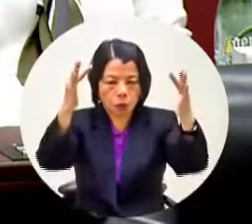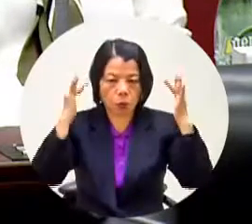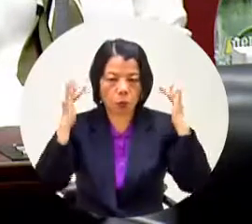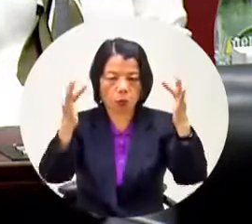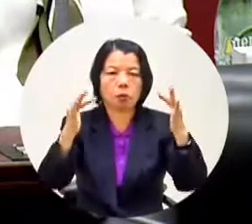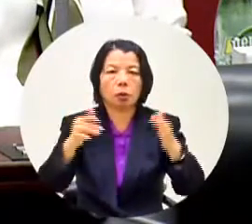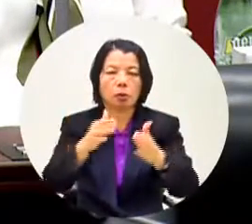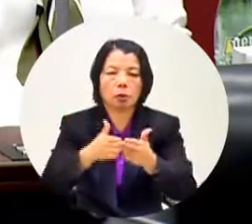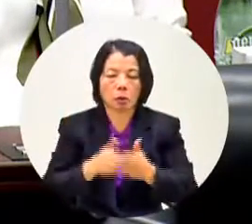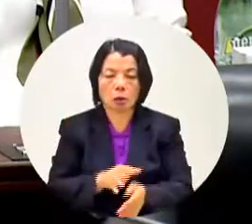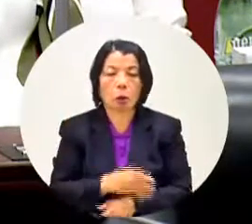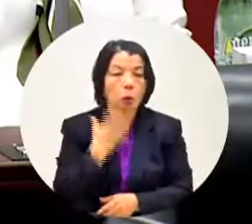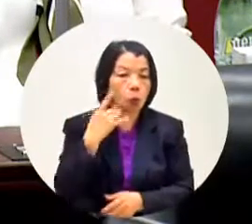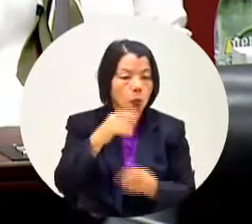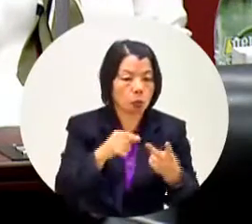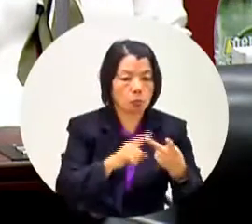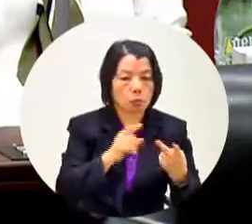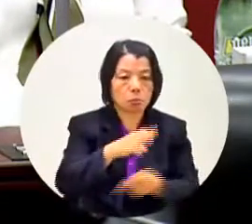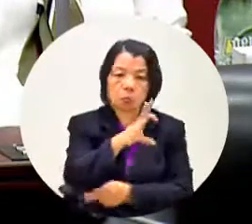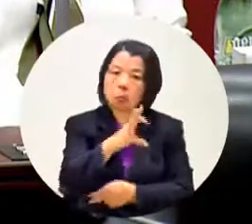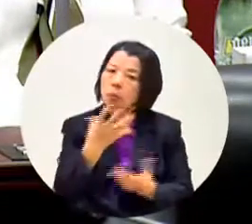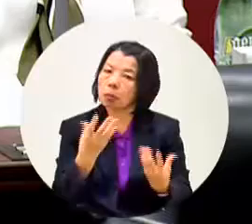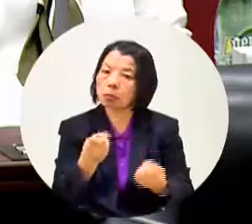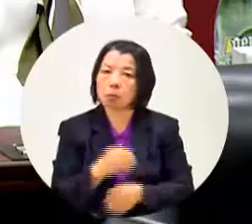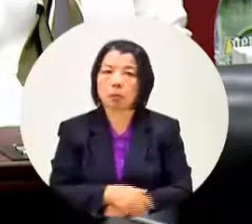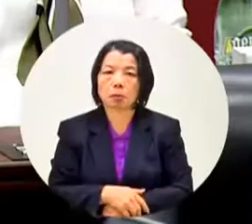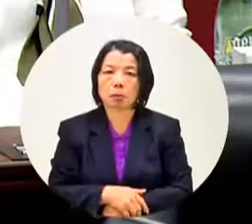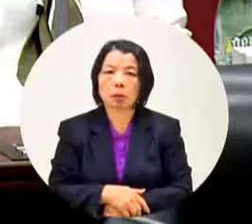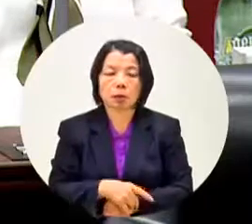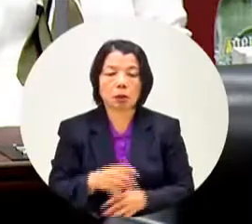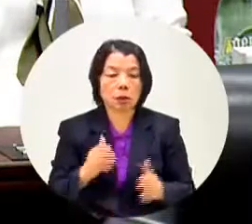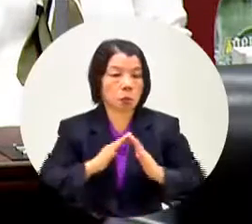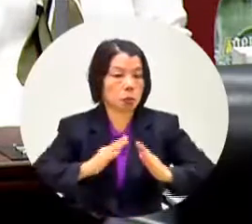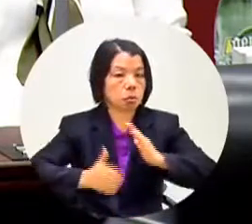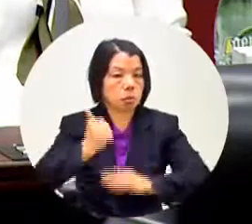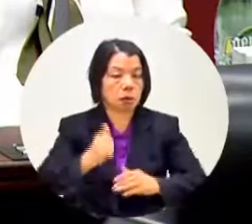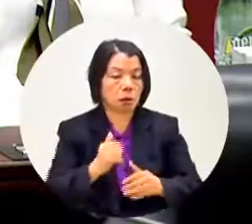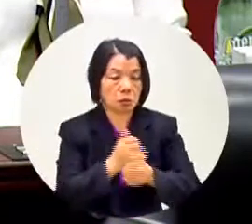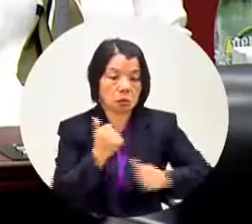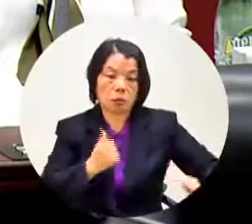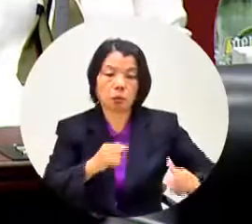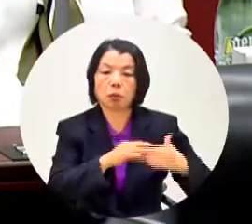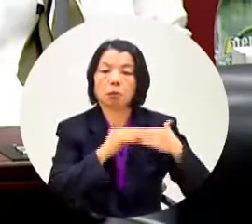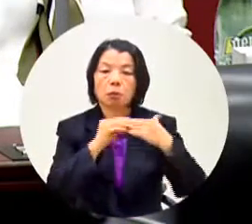孩子哦？没有了，带您的孙子，未来了哦，现在没有，孩子都大了，您